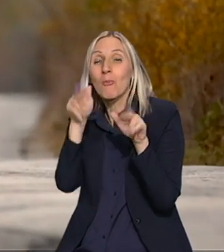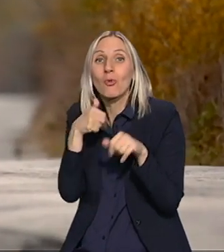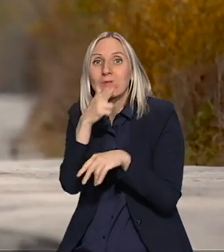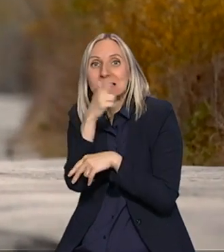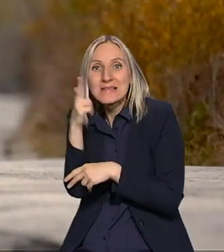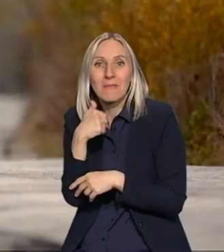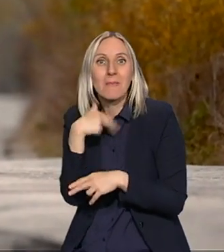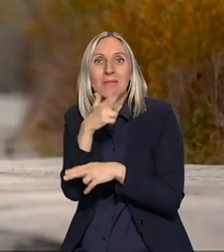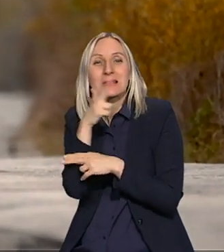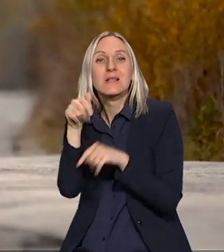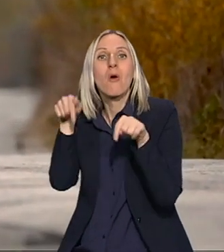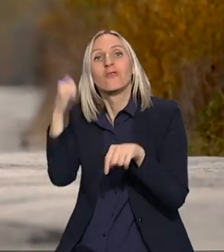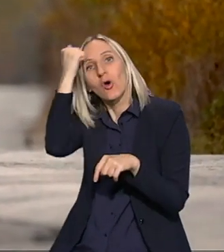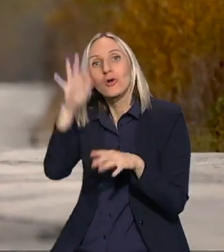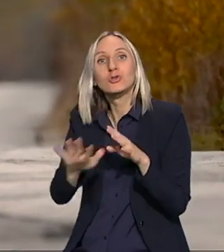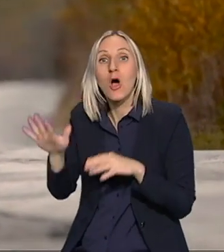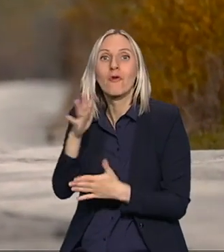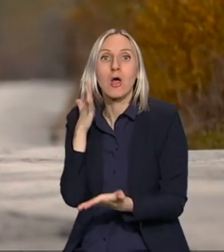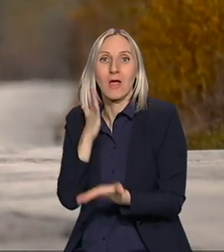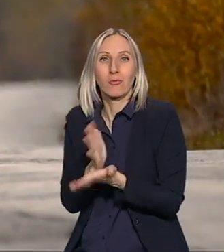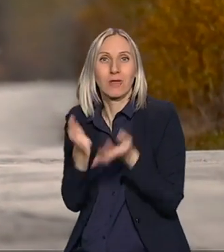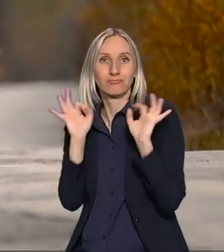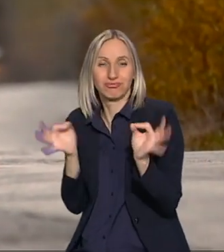da pravim neki dobar snimak.